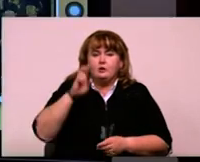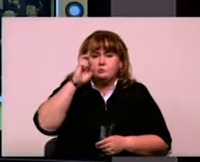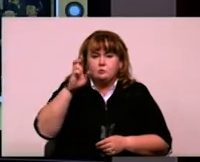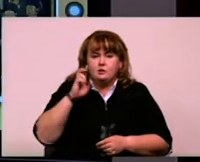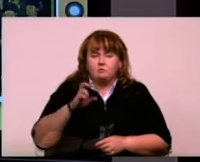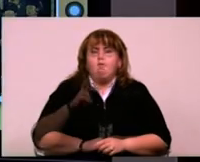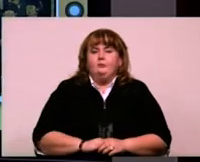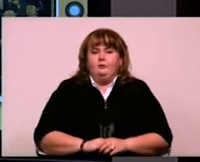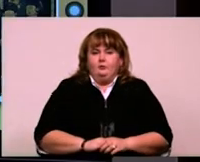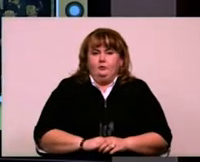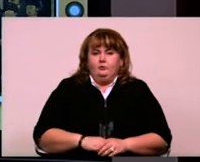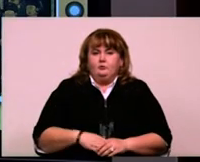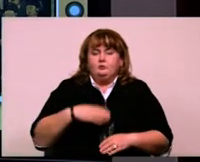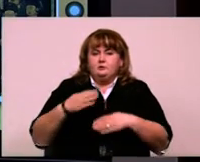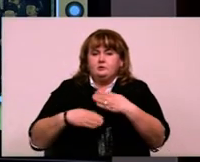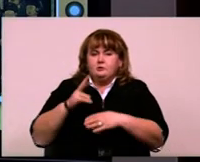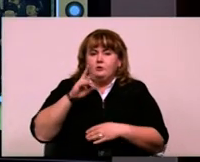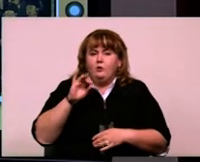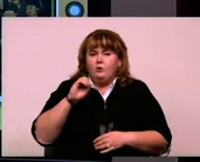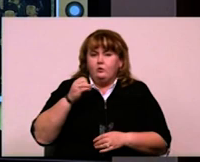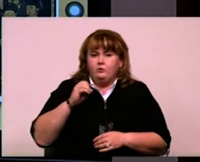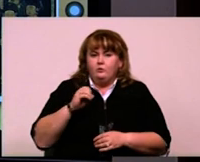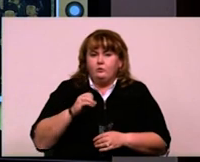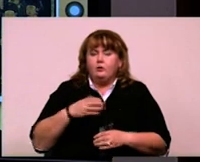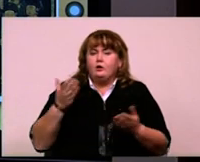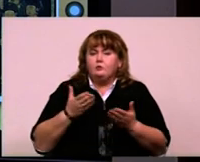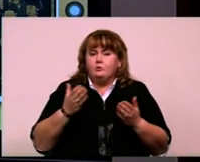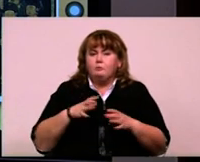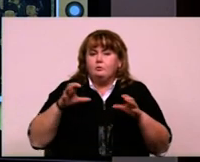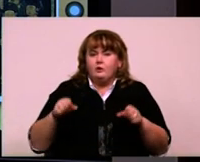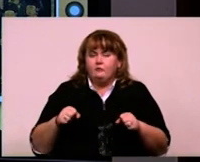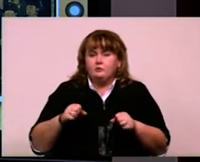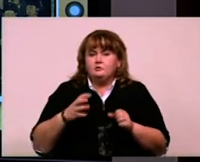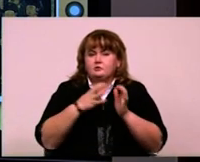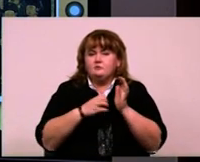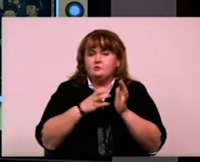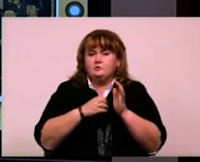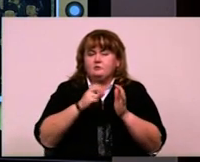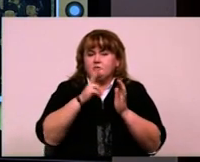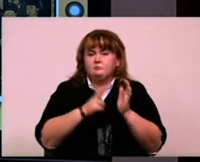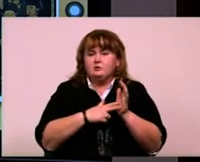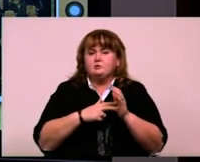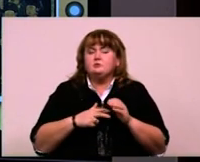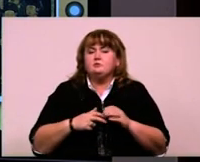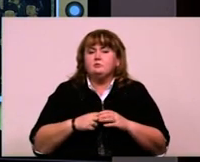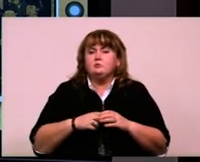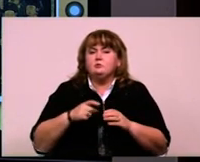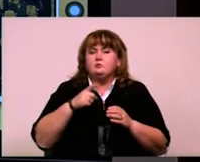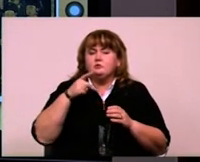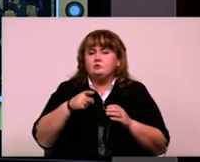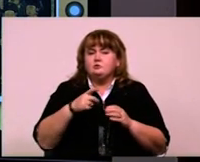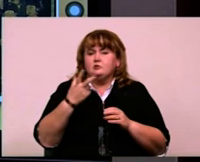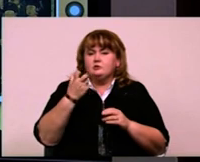Государство Корё. Династия Корё, которая правила с 918 по